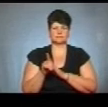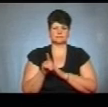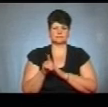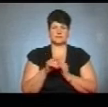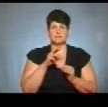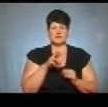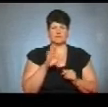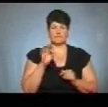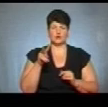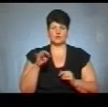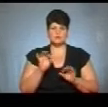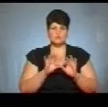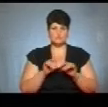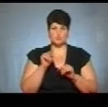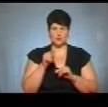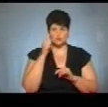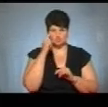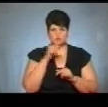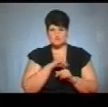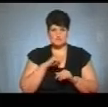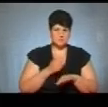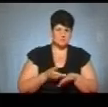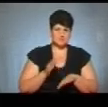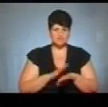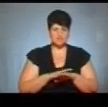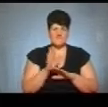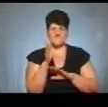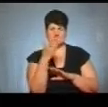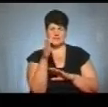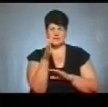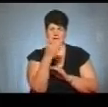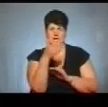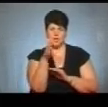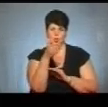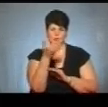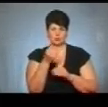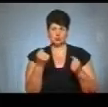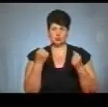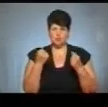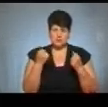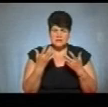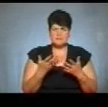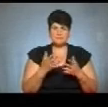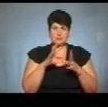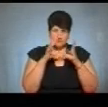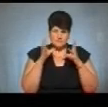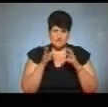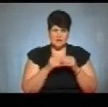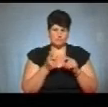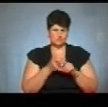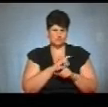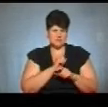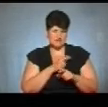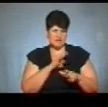Мар'ян Воловець розповів, що, на його думку, найскладніше в вітрильному спорті. Кожні подні умови є свої нюанси. В загальному, якщо дуже сильно дує, то